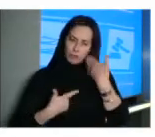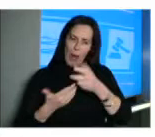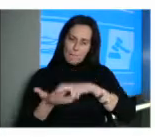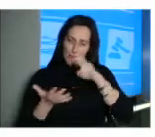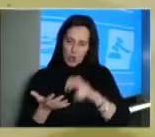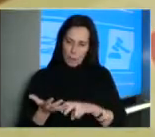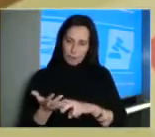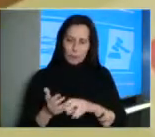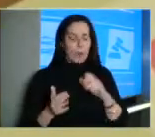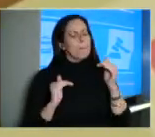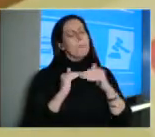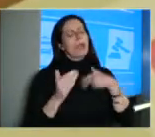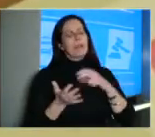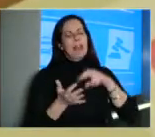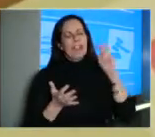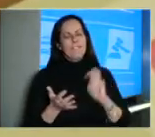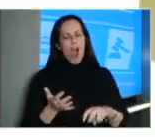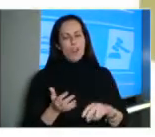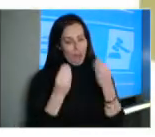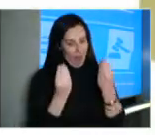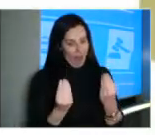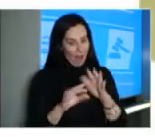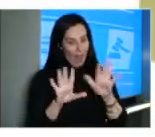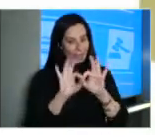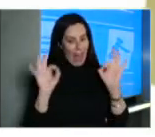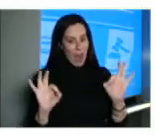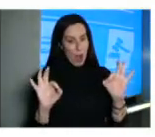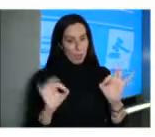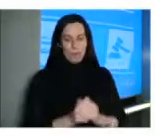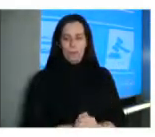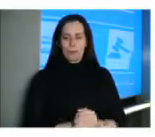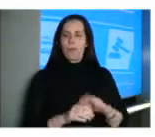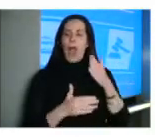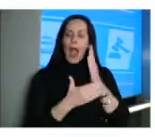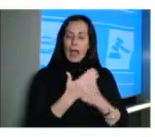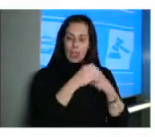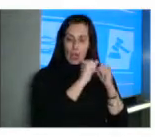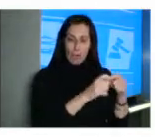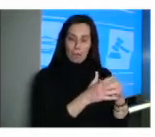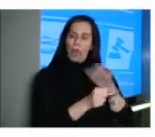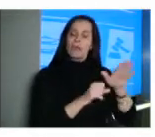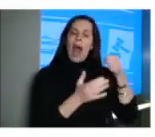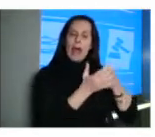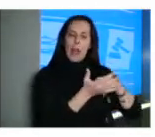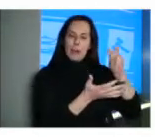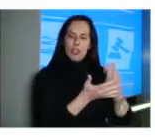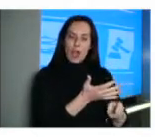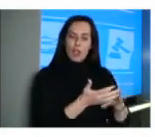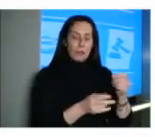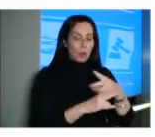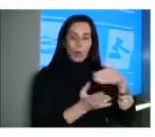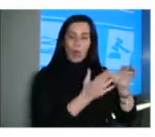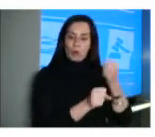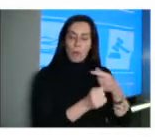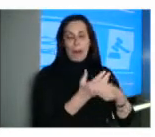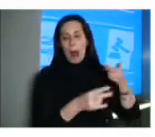שלאחר הפרישה. מתאים לי לפרוש. רגע, רק התחלנו. החלק של הביטוח יחסה אתכם עד הפרישה. אם לא תוכלו